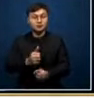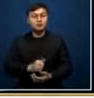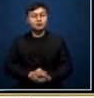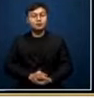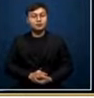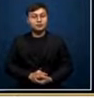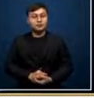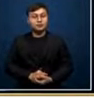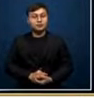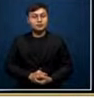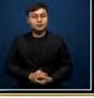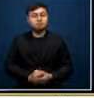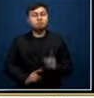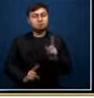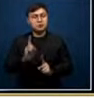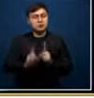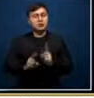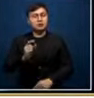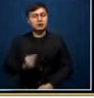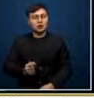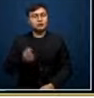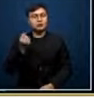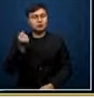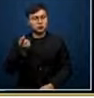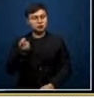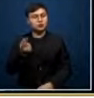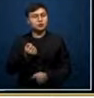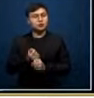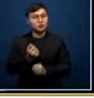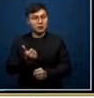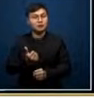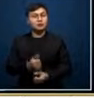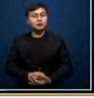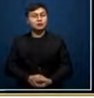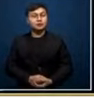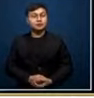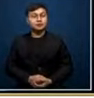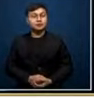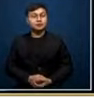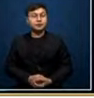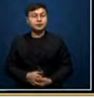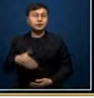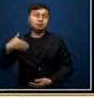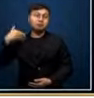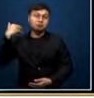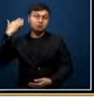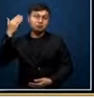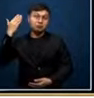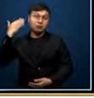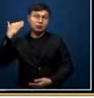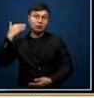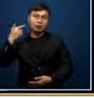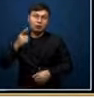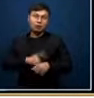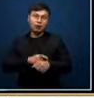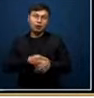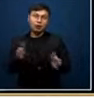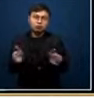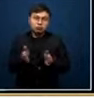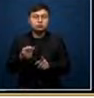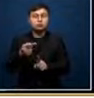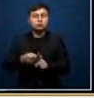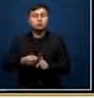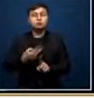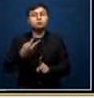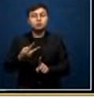ประเมินได้เร Timeประเมินได้ตลอดเวลานะฮะที่ผ่านมานั้นมีการประเมินกันแค่ระยะเวลาสั้นๆ 2เดือนนะฮะโดย